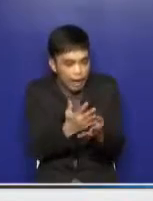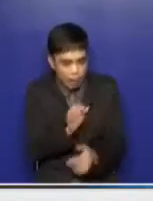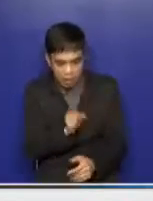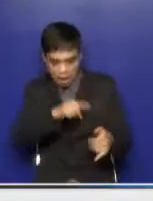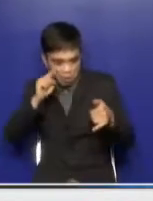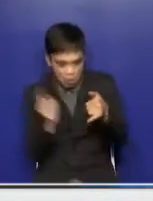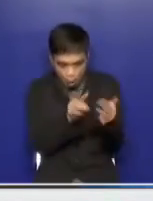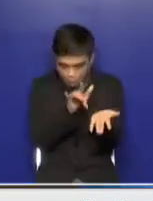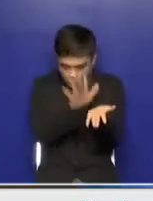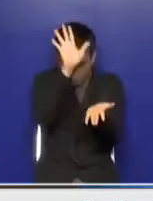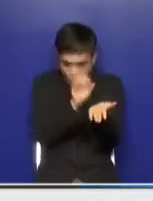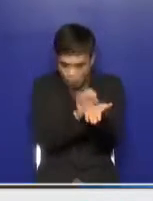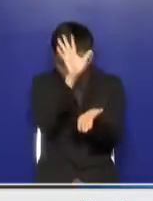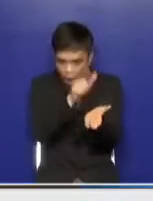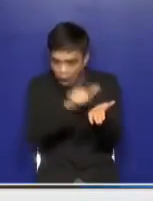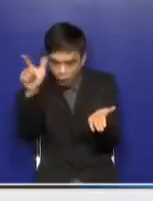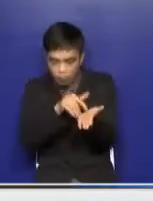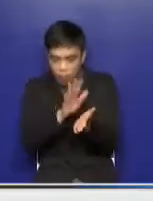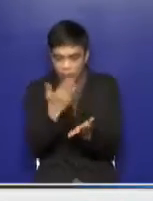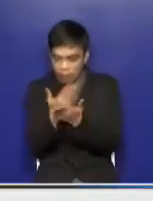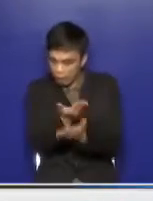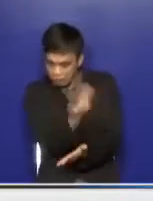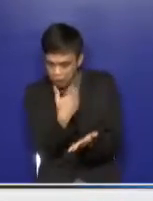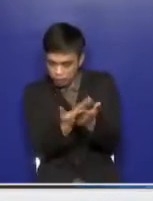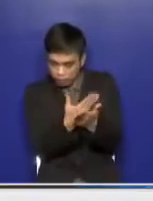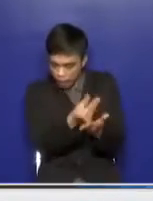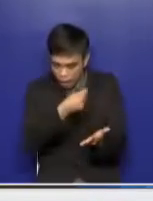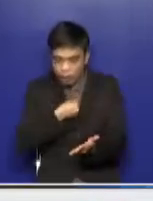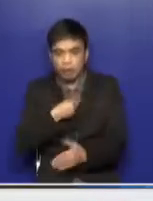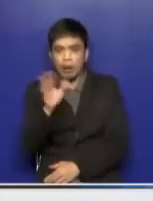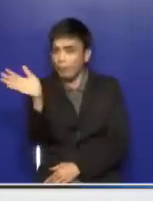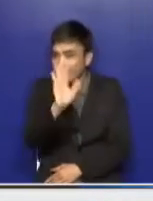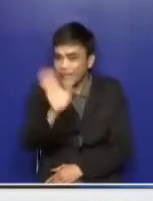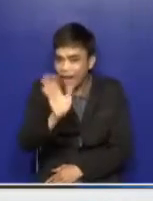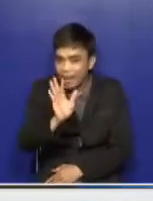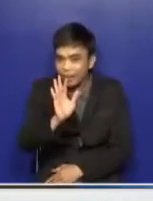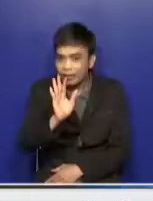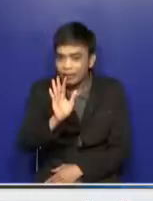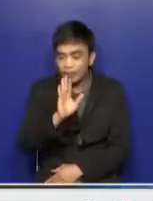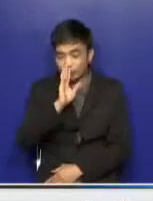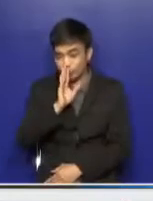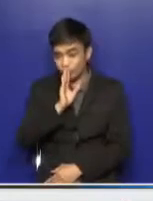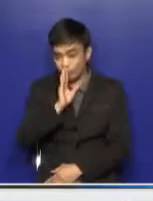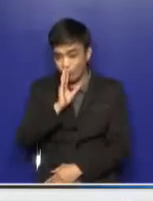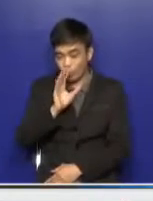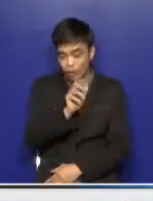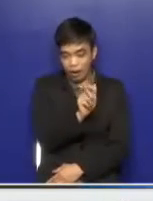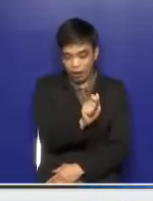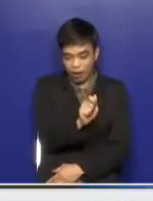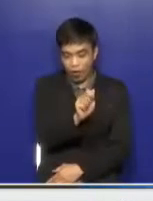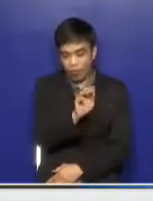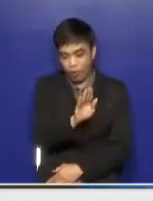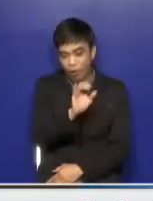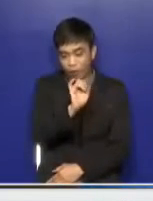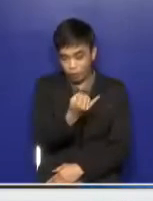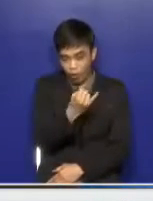นาดไล่ออกหรือว่าให้เงินคืนเงินบางที่มีช่างของอบจ.เข